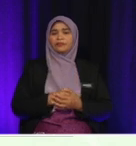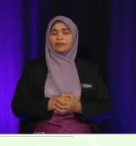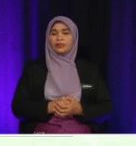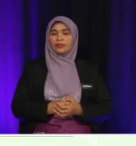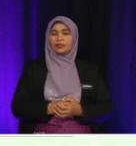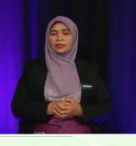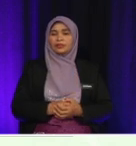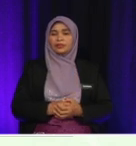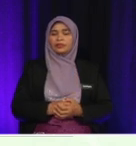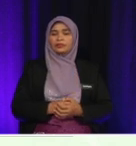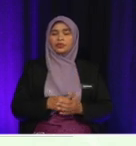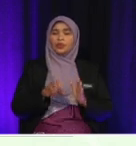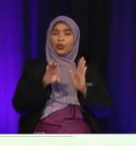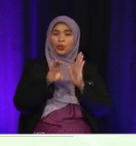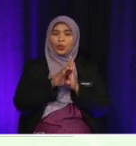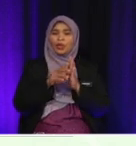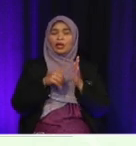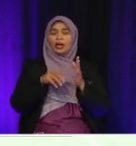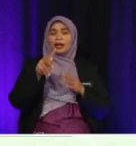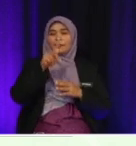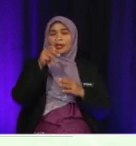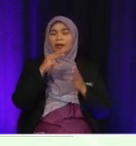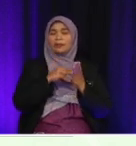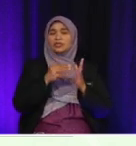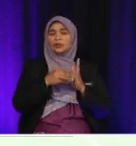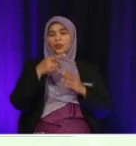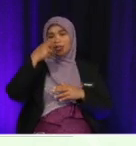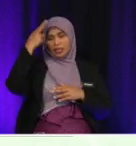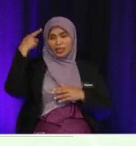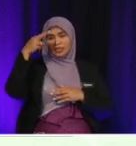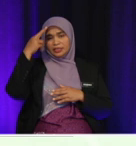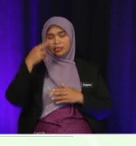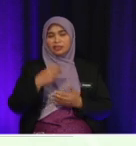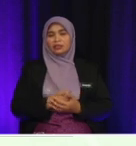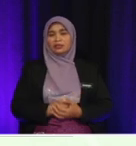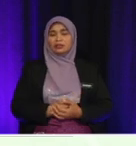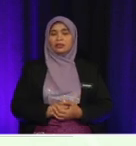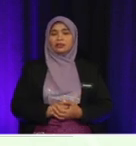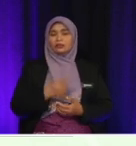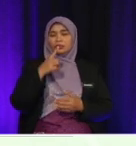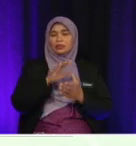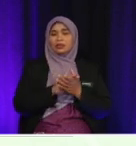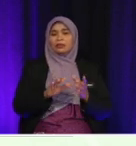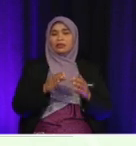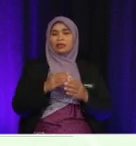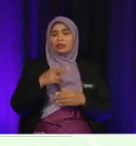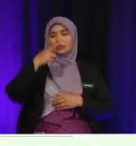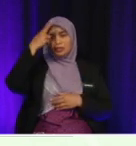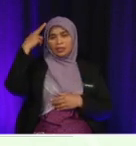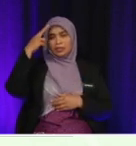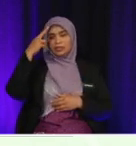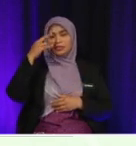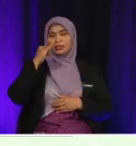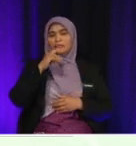selamat contoh ya apakah maksud Haji dia tak Nyatakan segi istilah jadi untuk selamat jawab dua-dua bahasa